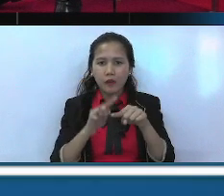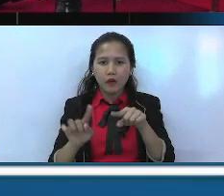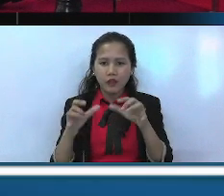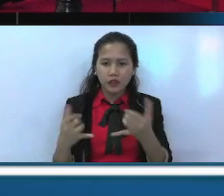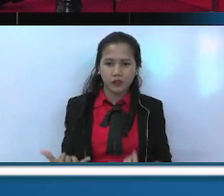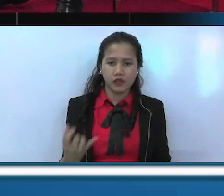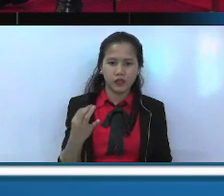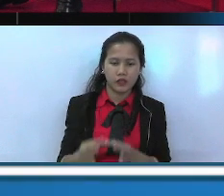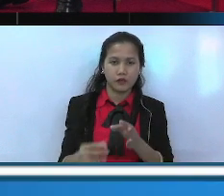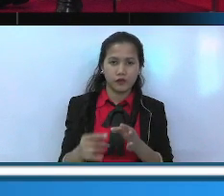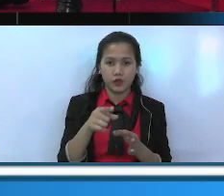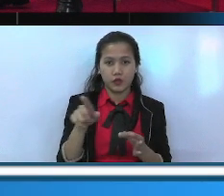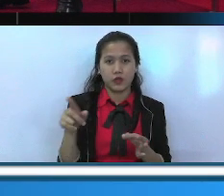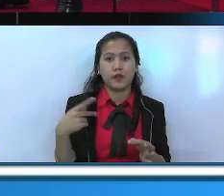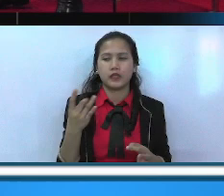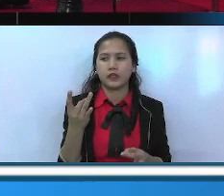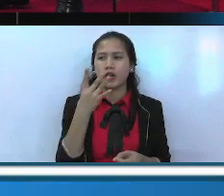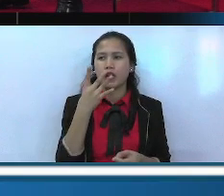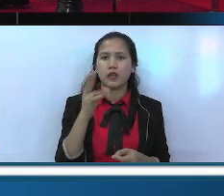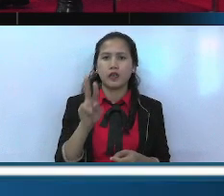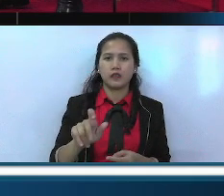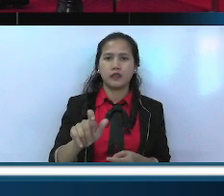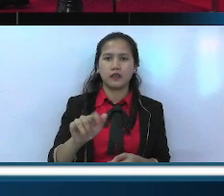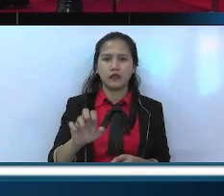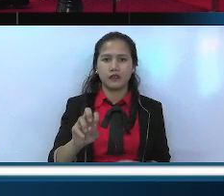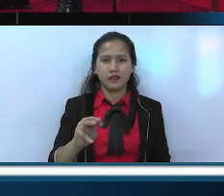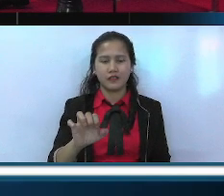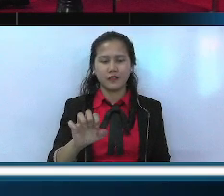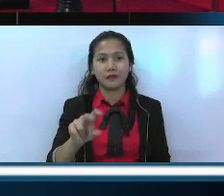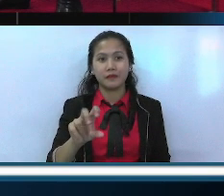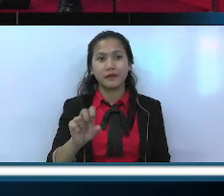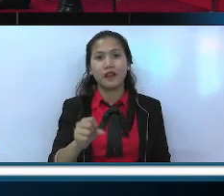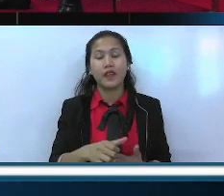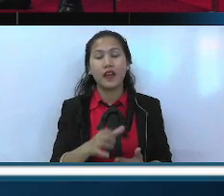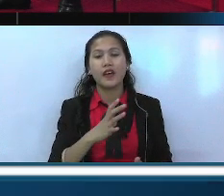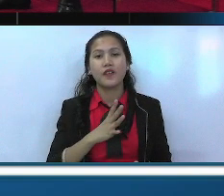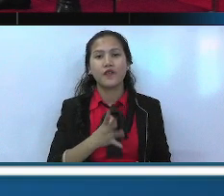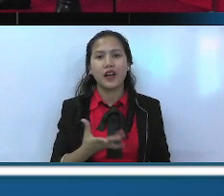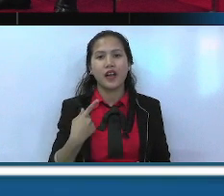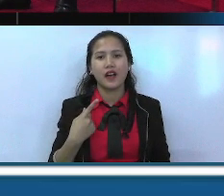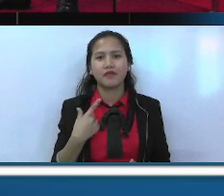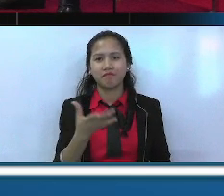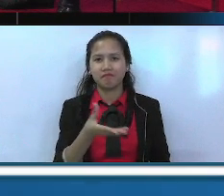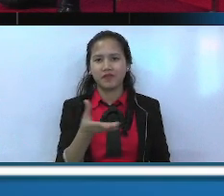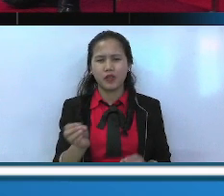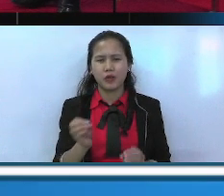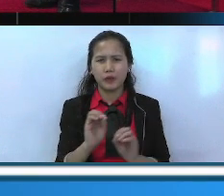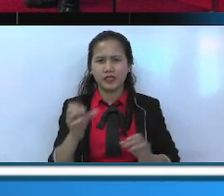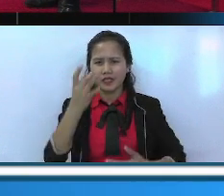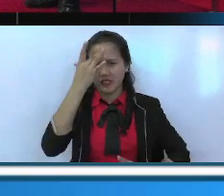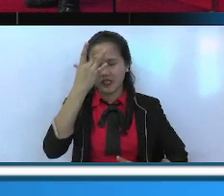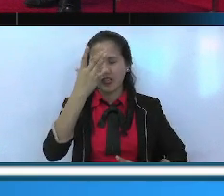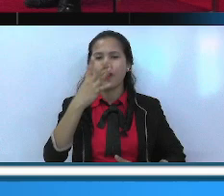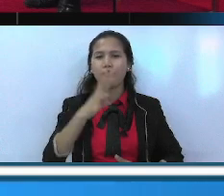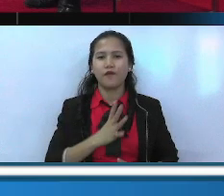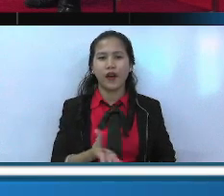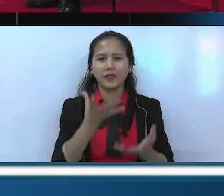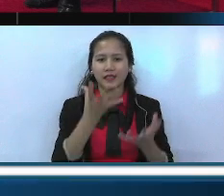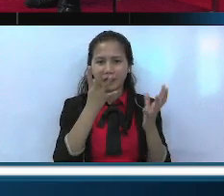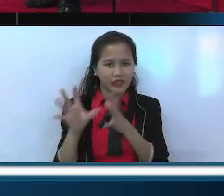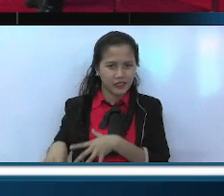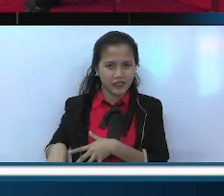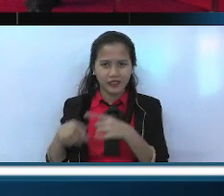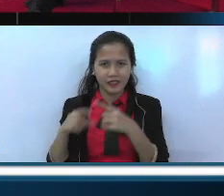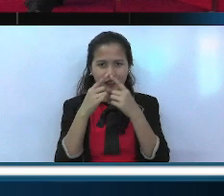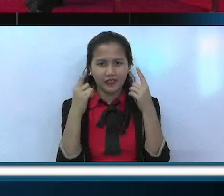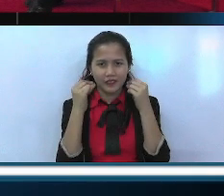and so on and so forth. Energy, vitamins, minerals, more energy, Clusible Max. Advertisement. Amawal yun. Alright, well, anyways, again,